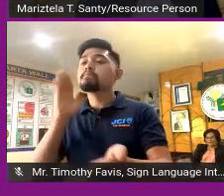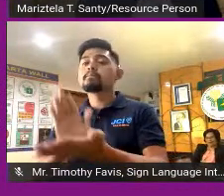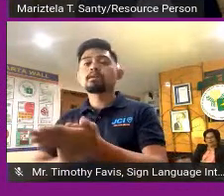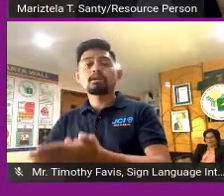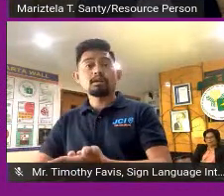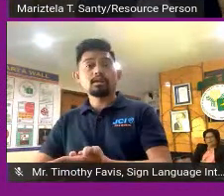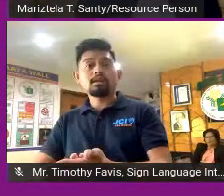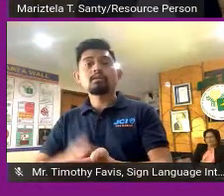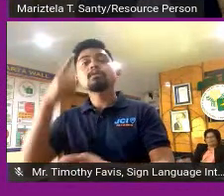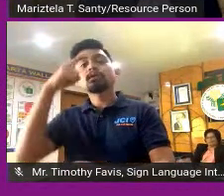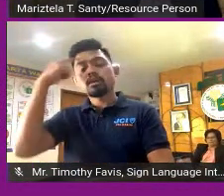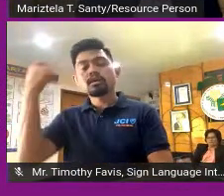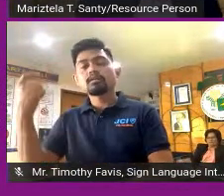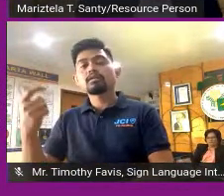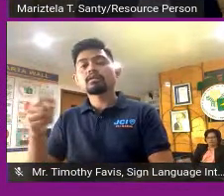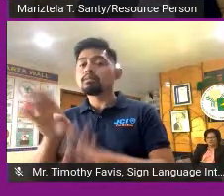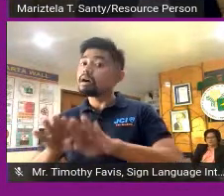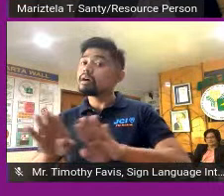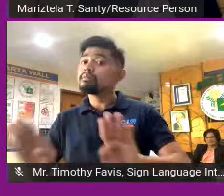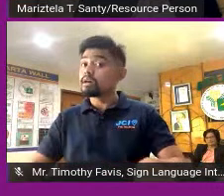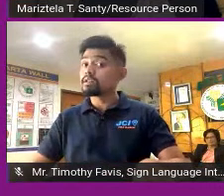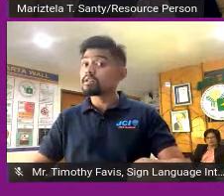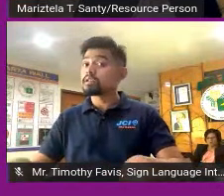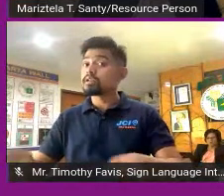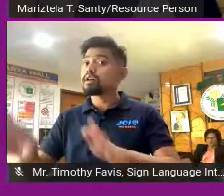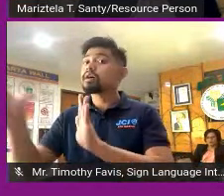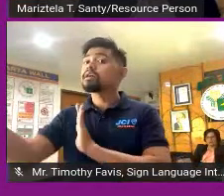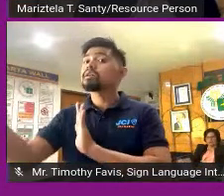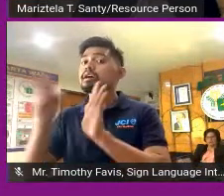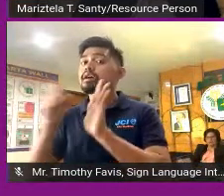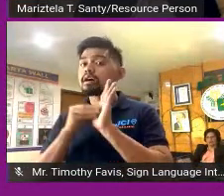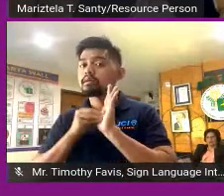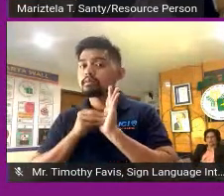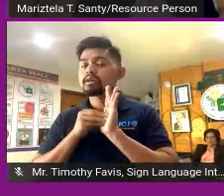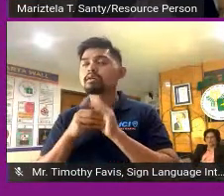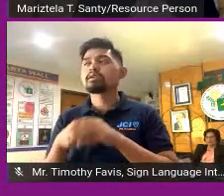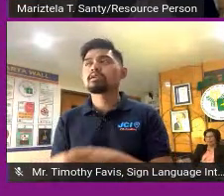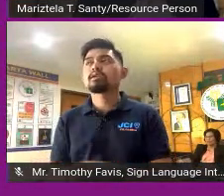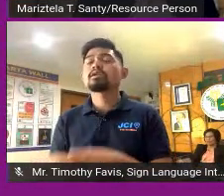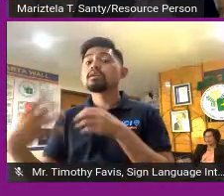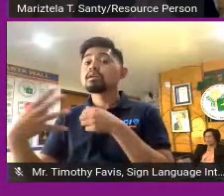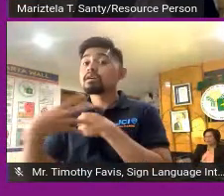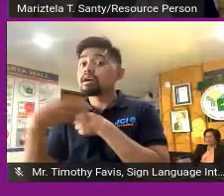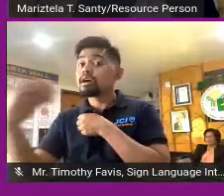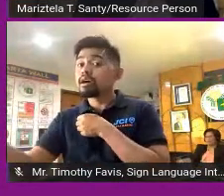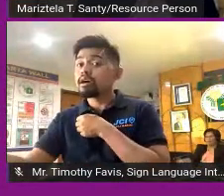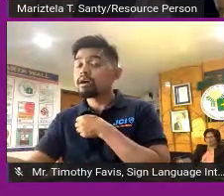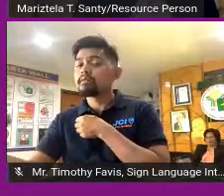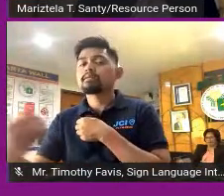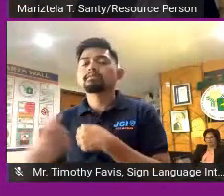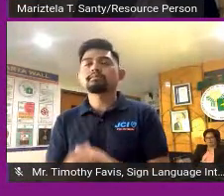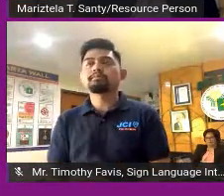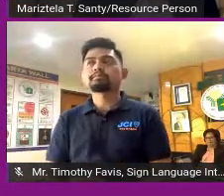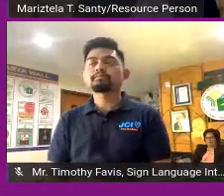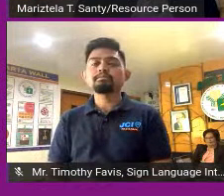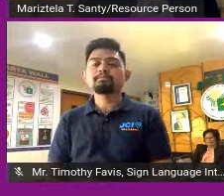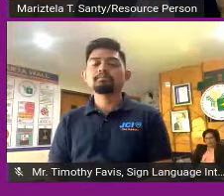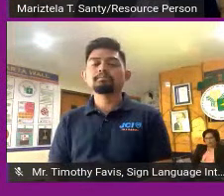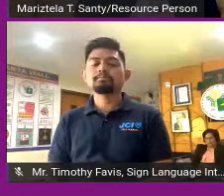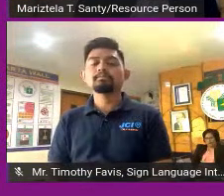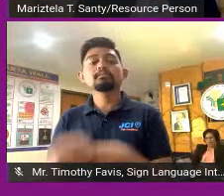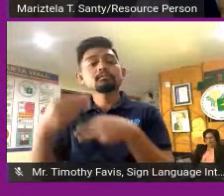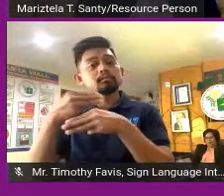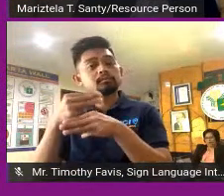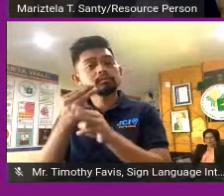Kasi we parents are the first teacher. We mold our children to be of what they are.